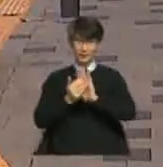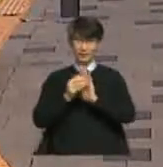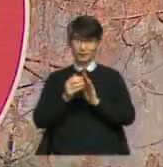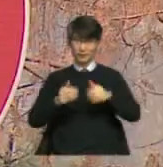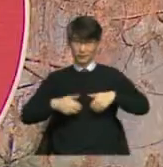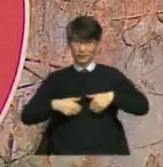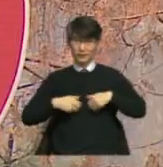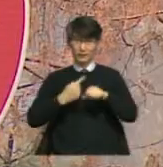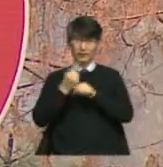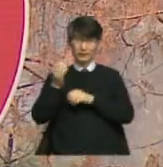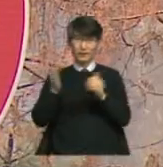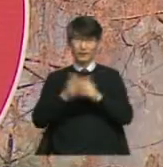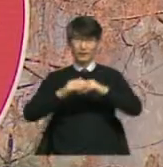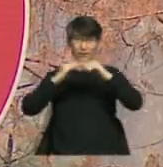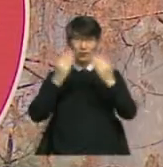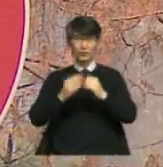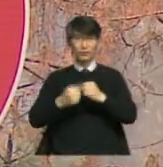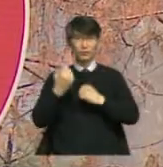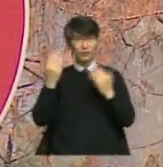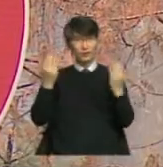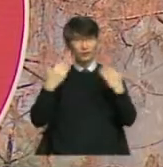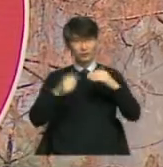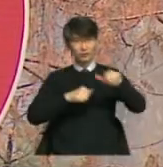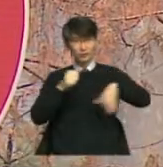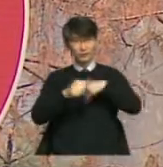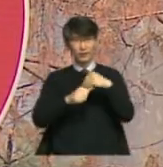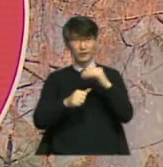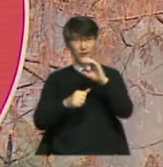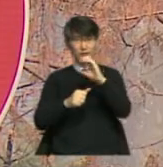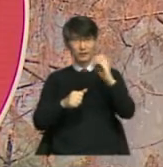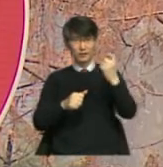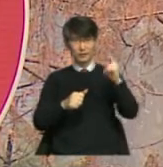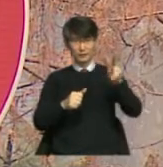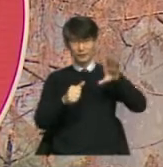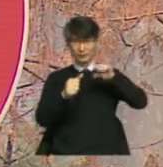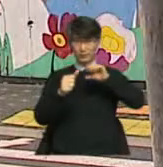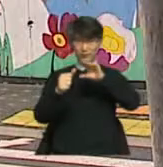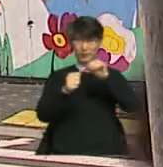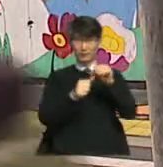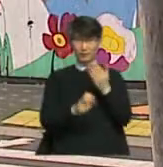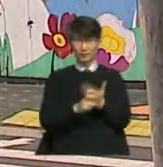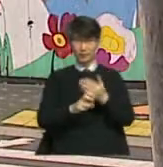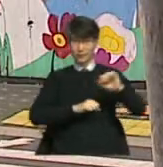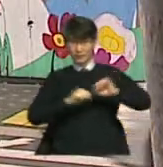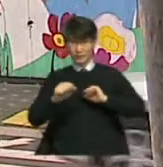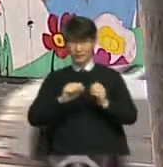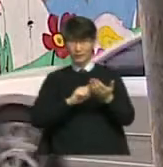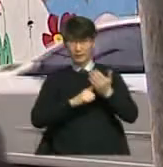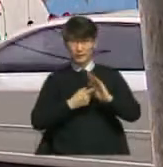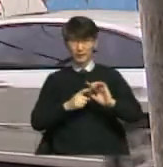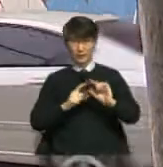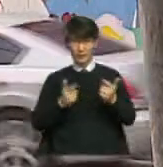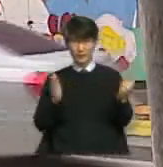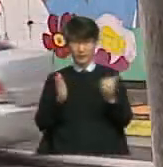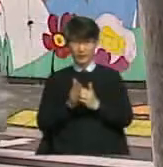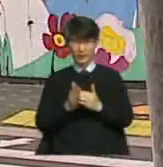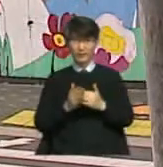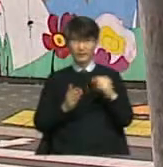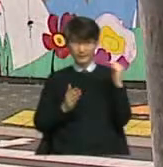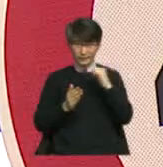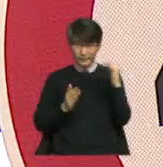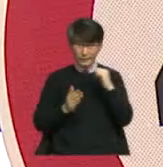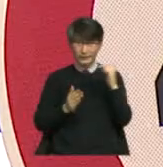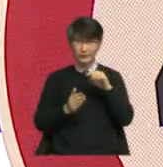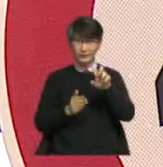서울시는 내년까지 모든 초등학교 주변에 cctv 를 설치하고 불법행위가 발생하지 않을 때까지 엄중 단속하겠다고